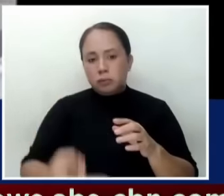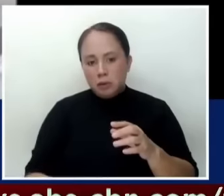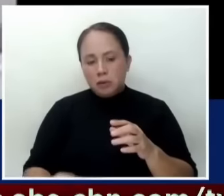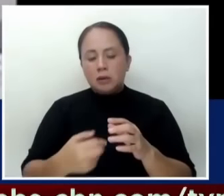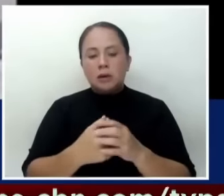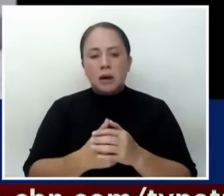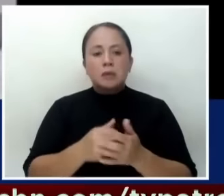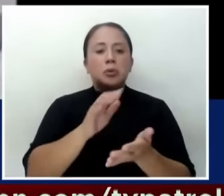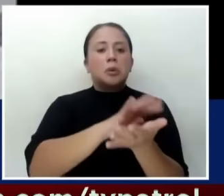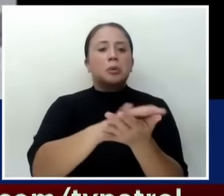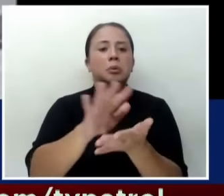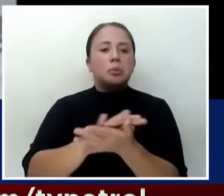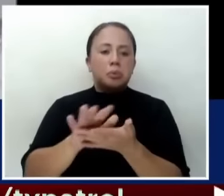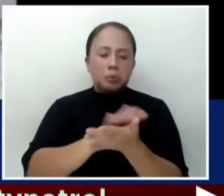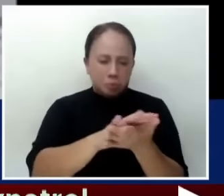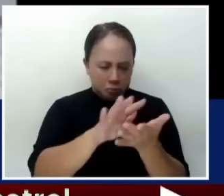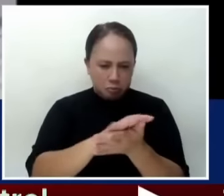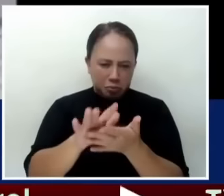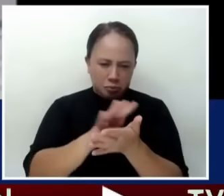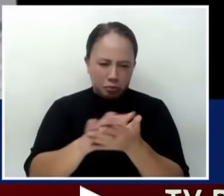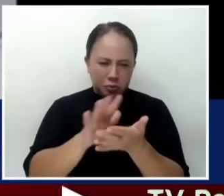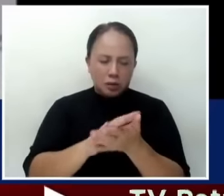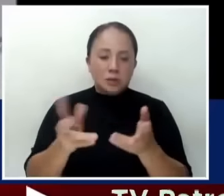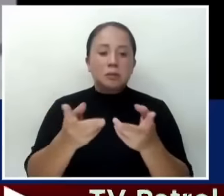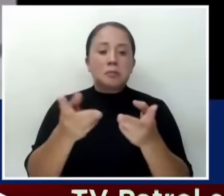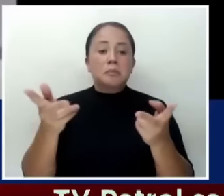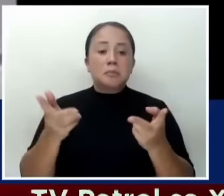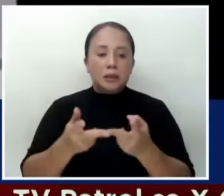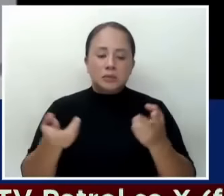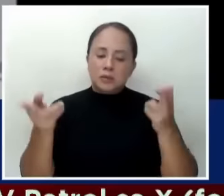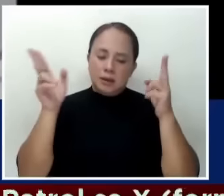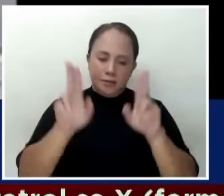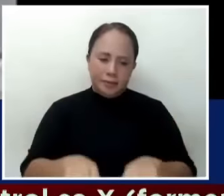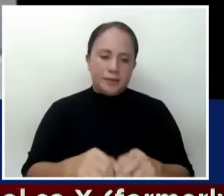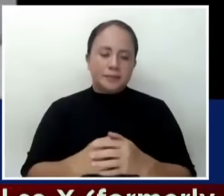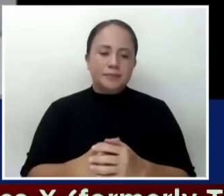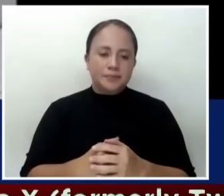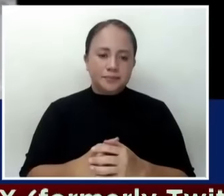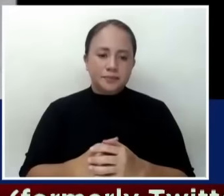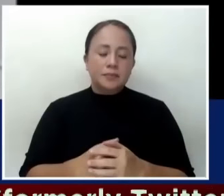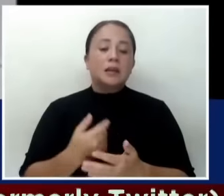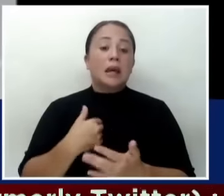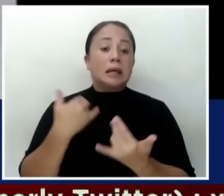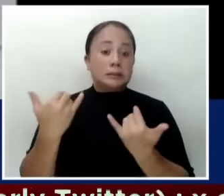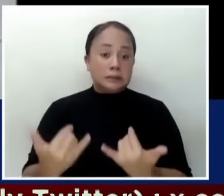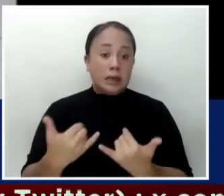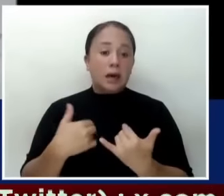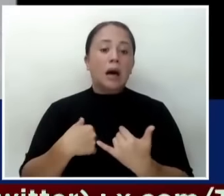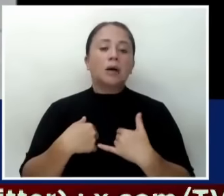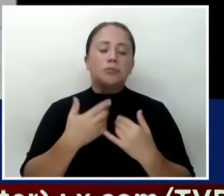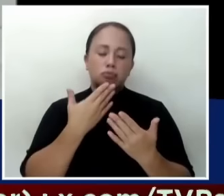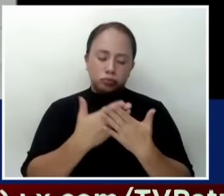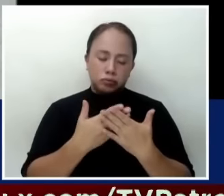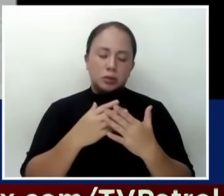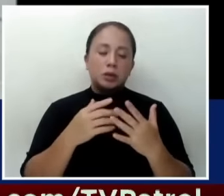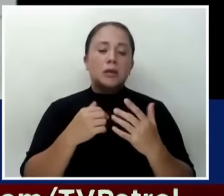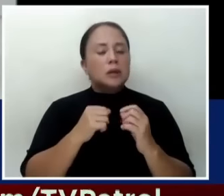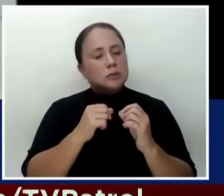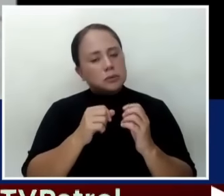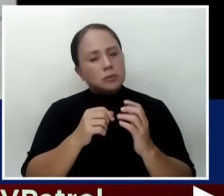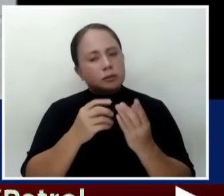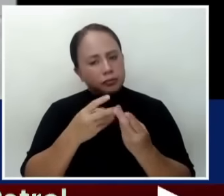Naglilinis umano ang biktima sa lugar ng mangyari ang insidente. Sa ngayon ay stable na ang kanyang kondisyon